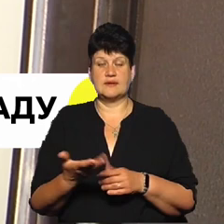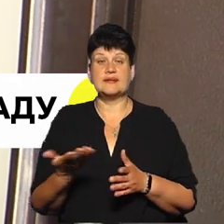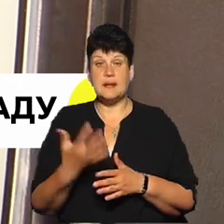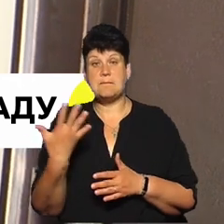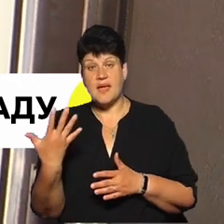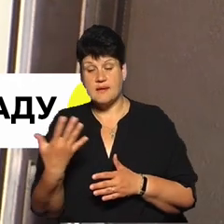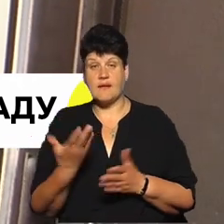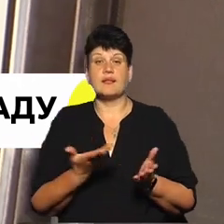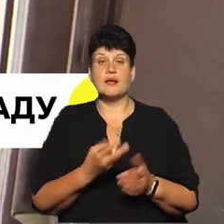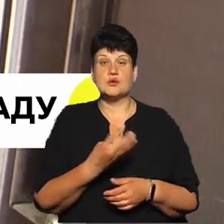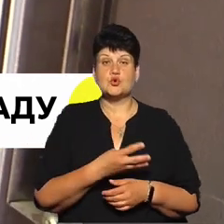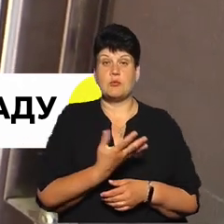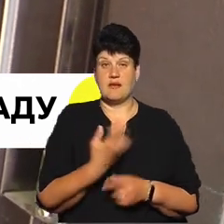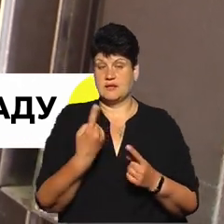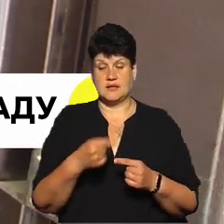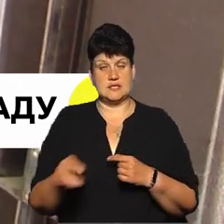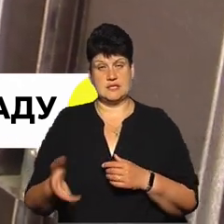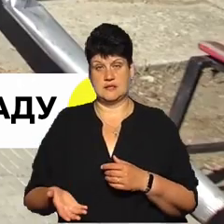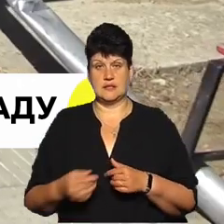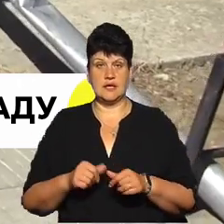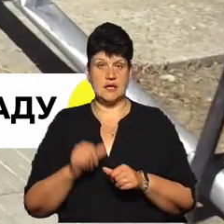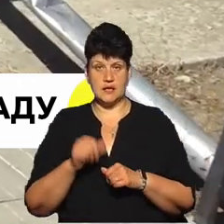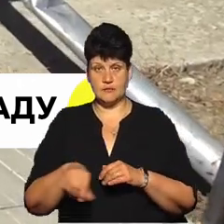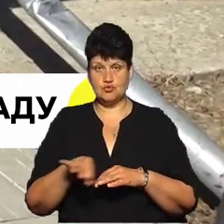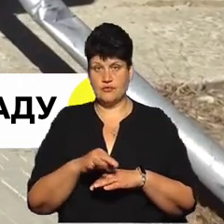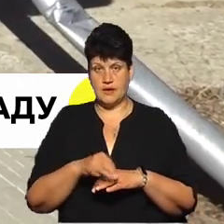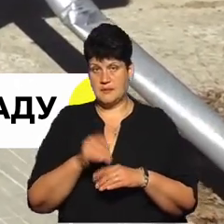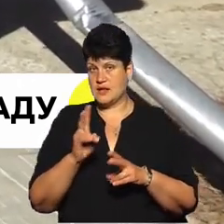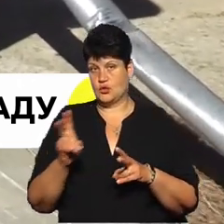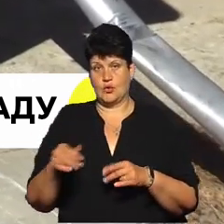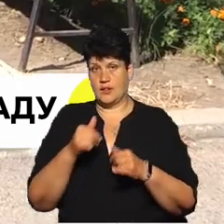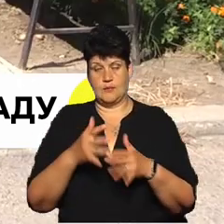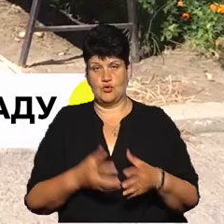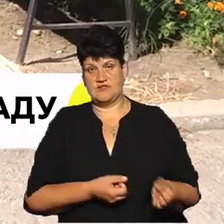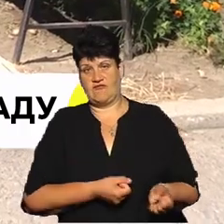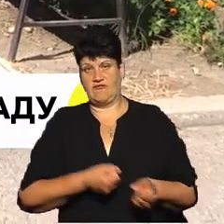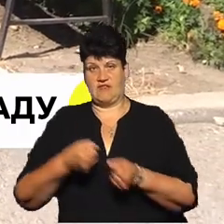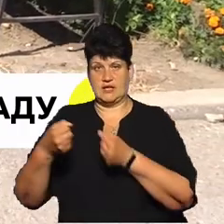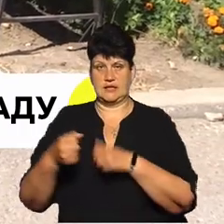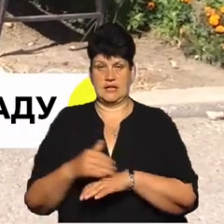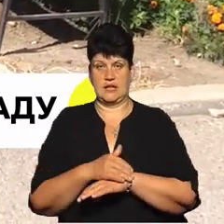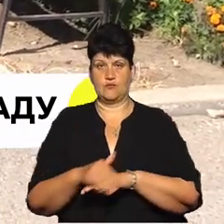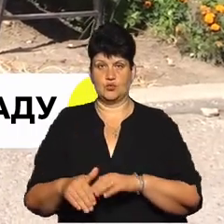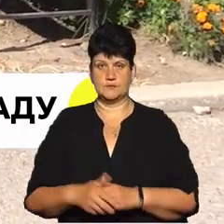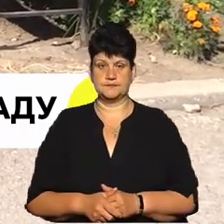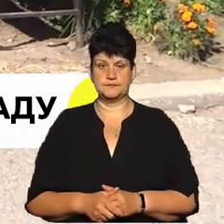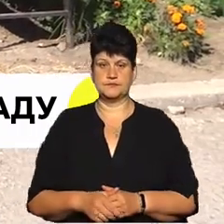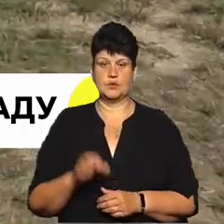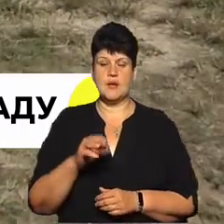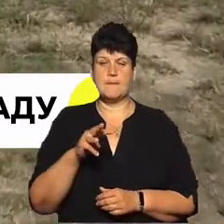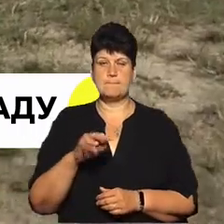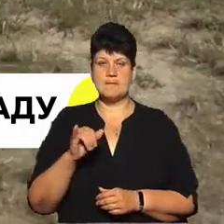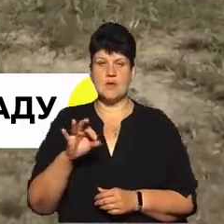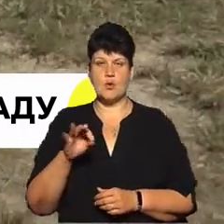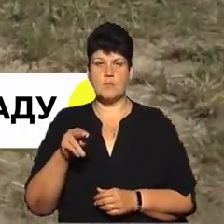велика різниця. Ну і крім чоловіка, мене ніхто не може спустити і витягнути на вулицю. У Ольги міопатія – захворювання м'язів.